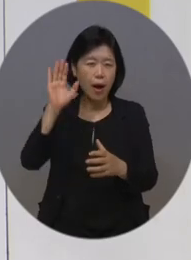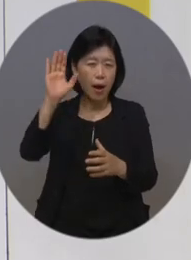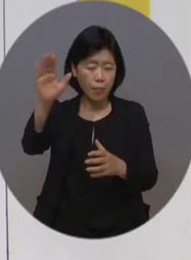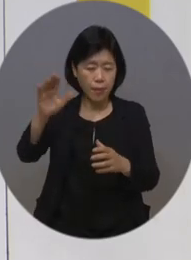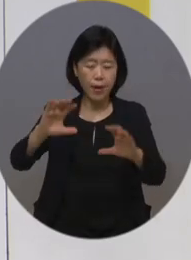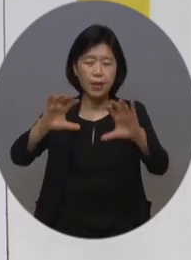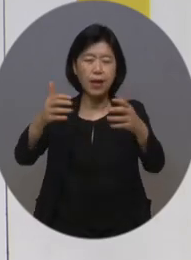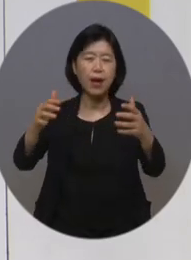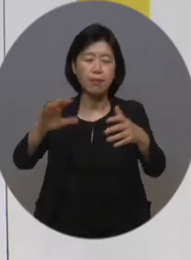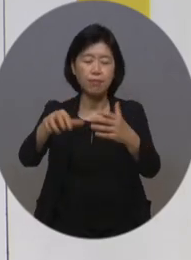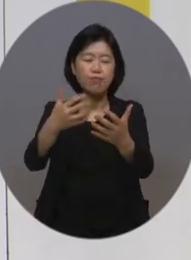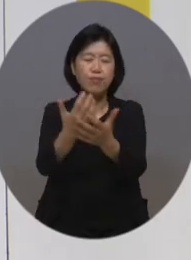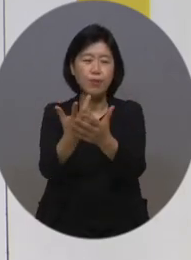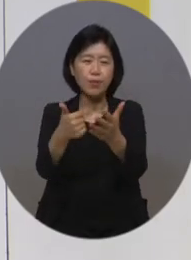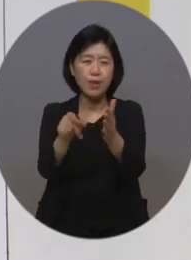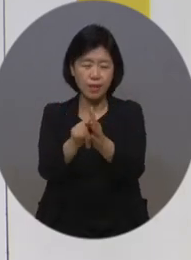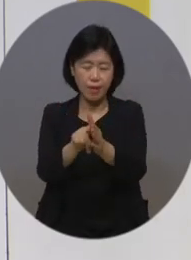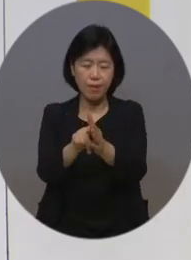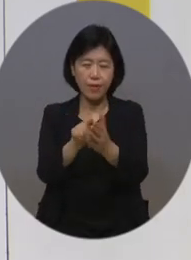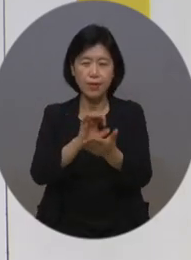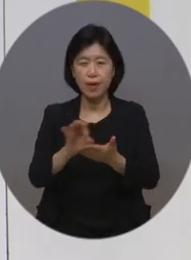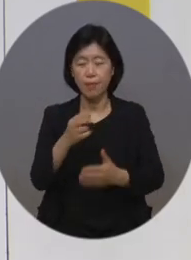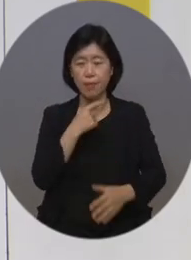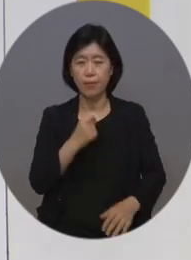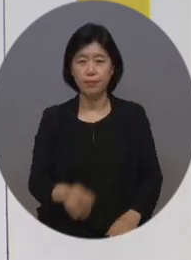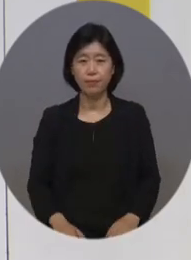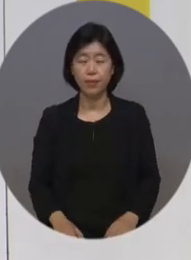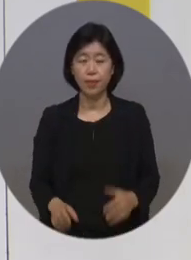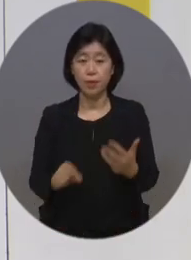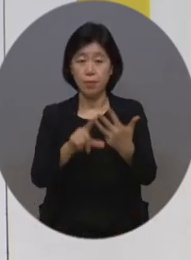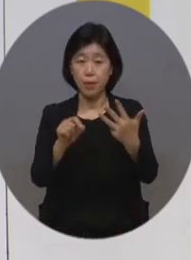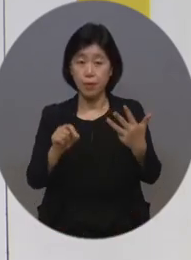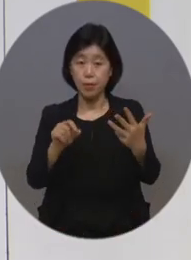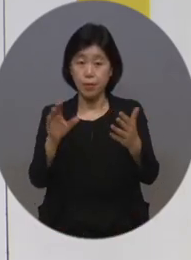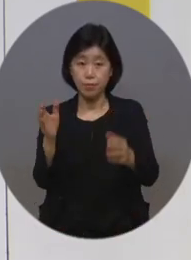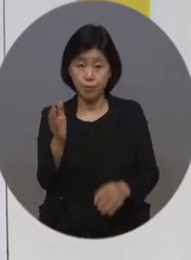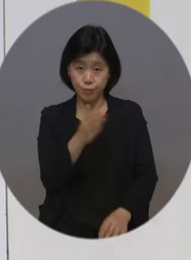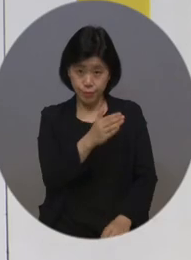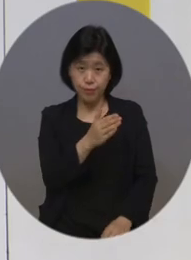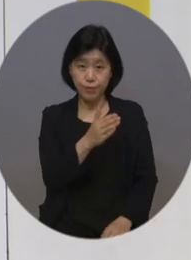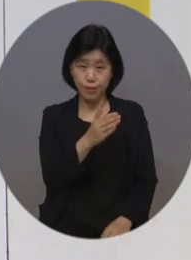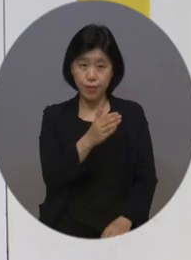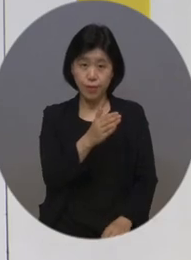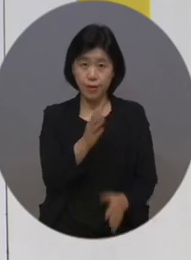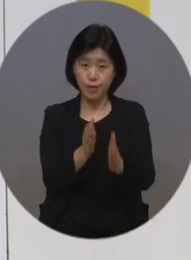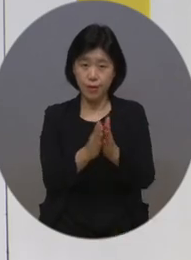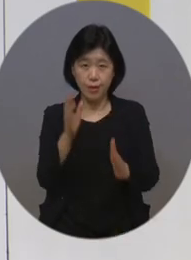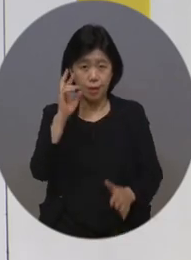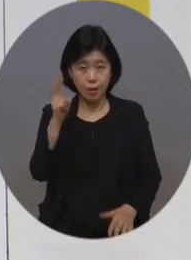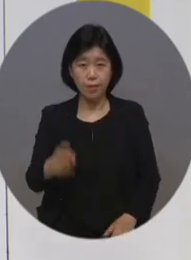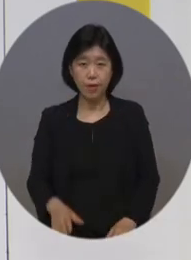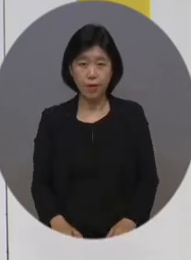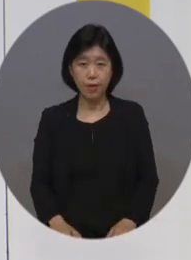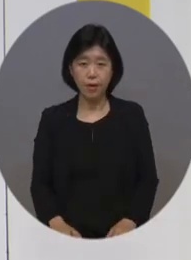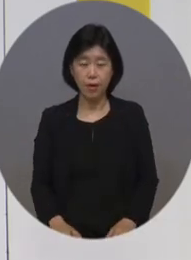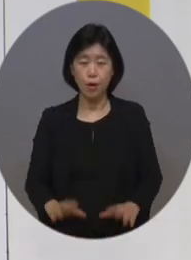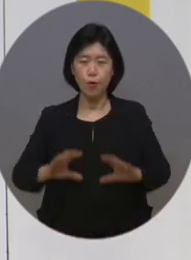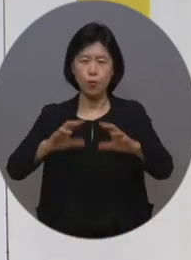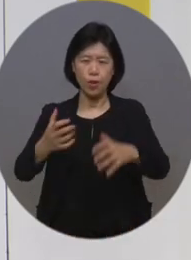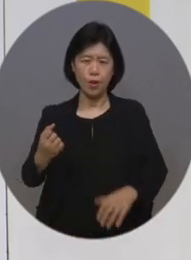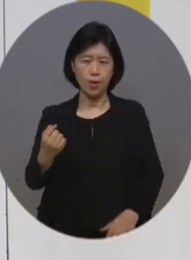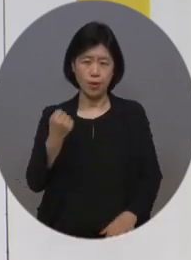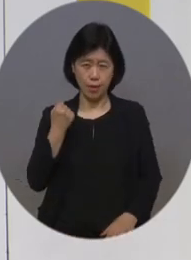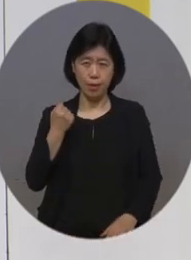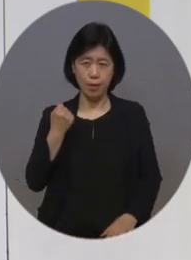8월부터 시작할 거 같은데 예 국민의 김 대통령 경선에 아 저는 모든 것을 솟아서 쏟아서